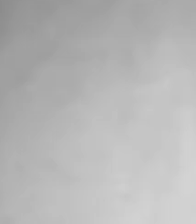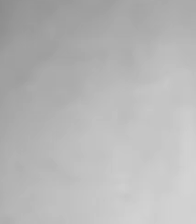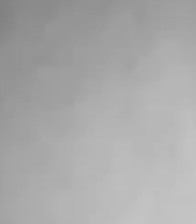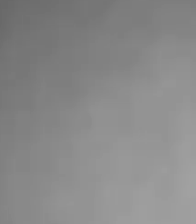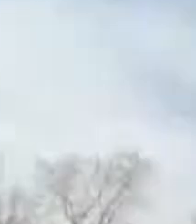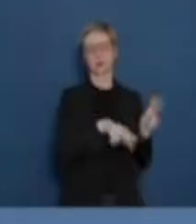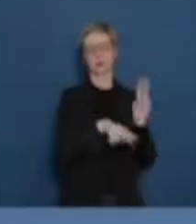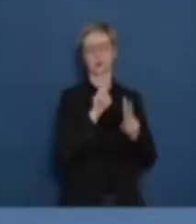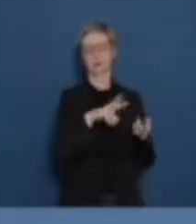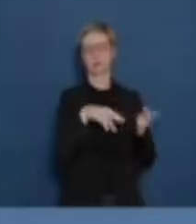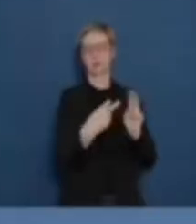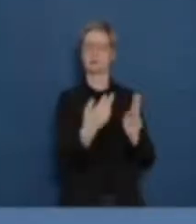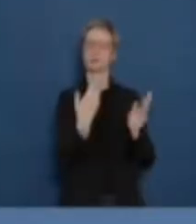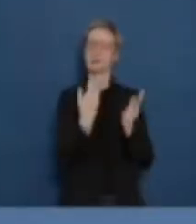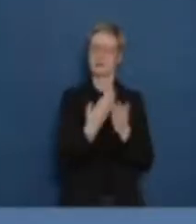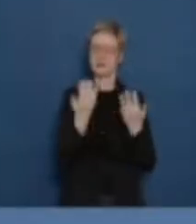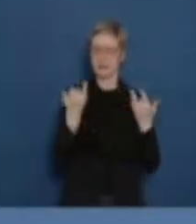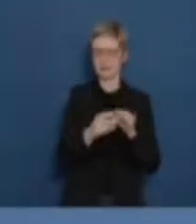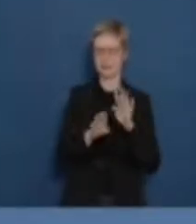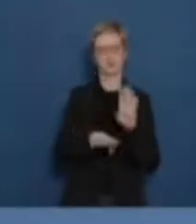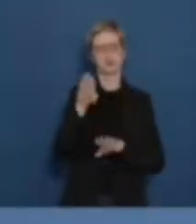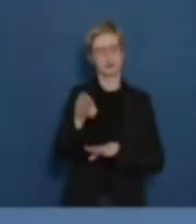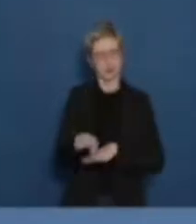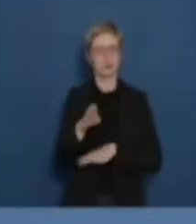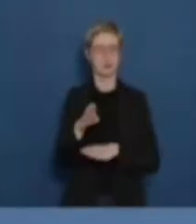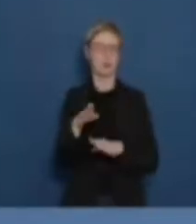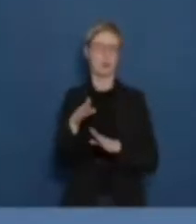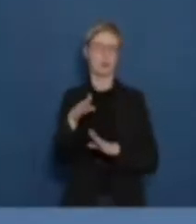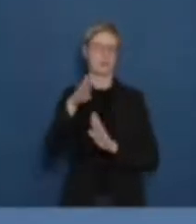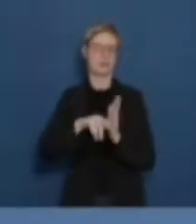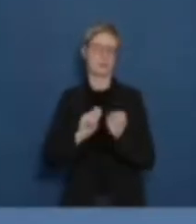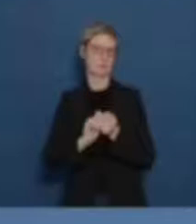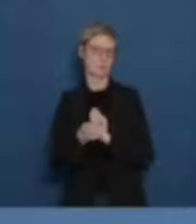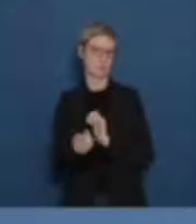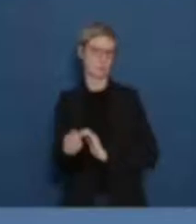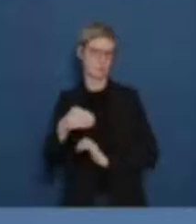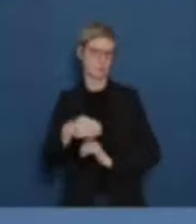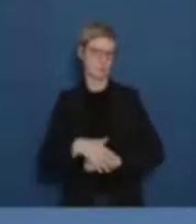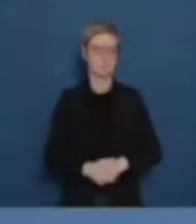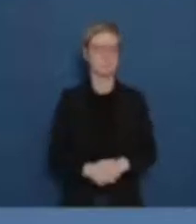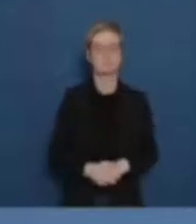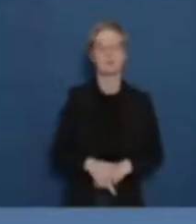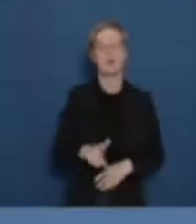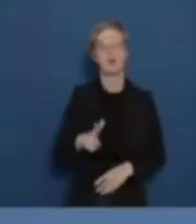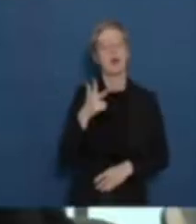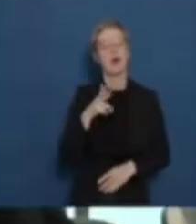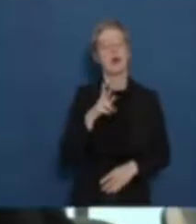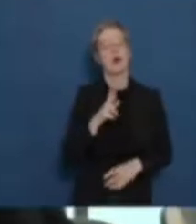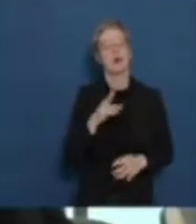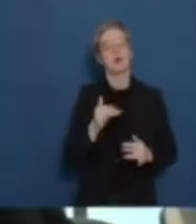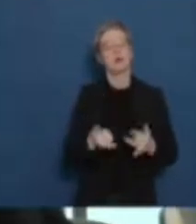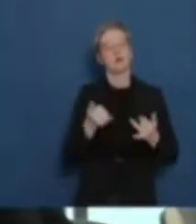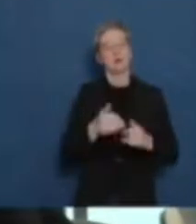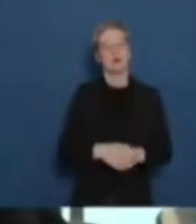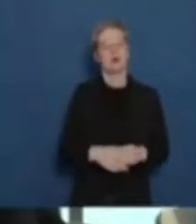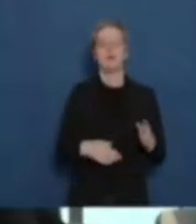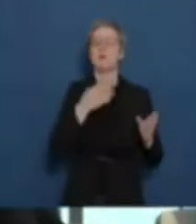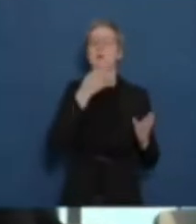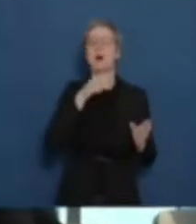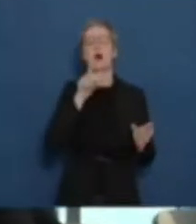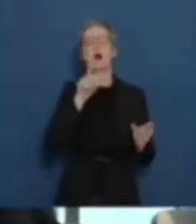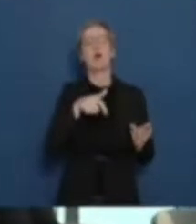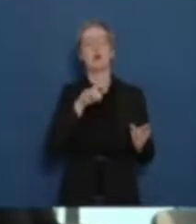nächste Frage hat der Reitschuster. So, jetzt habe ich einen Reitschuster noch zum Thema Corona. Eine Frage an Herrn Ewald. Herr Ewald,